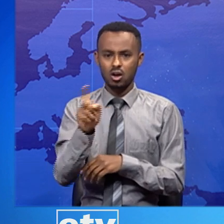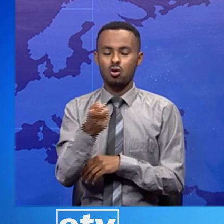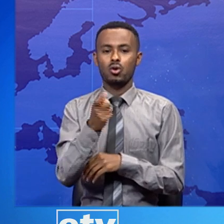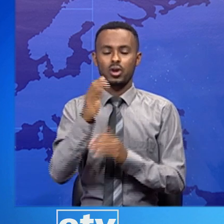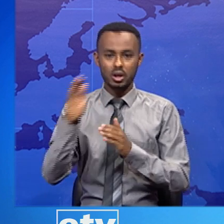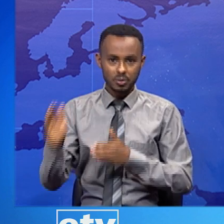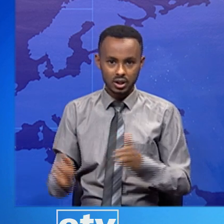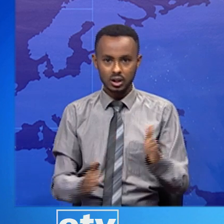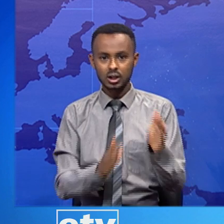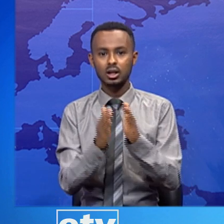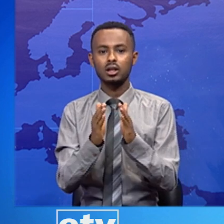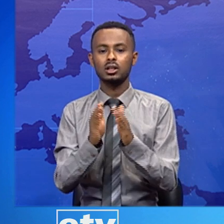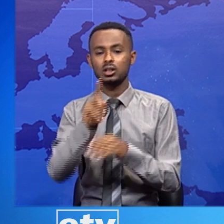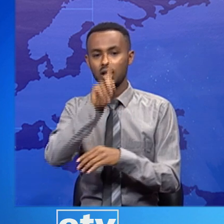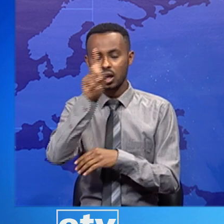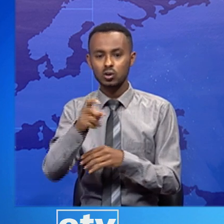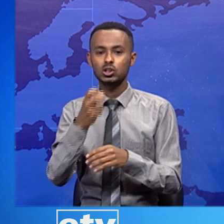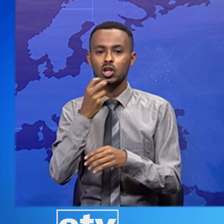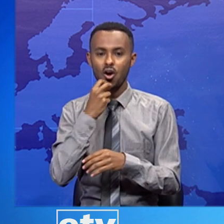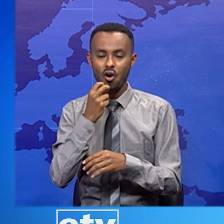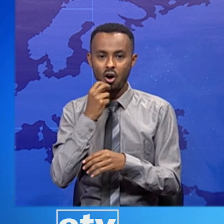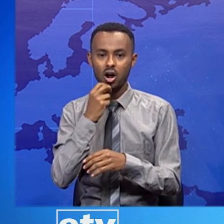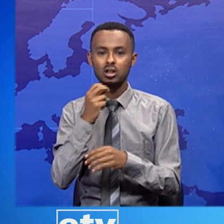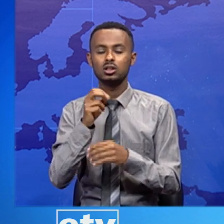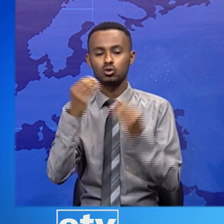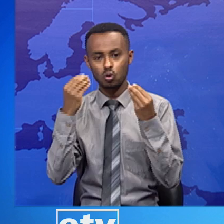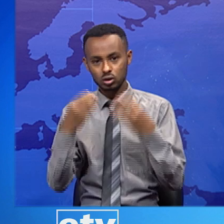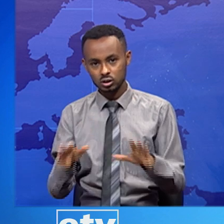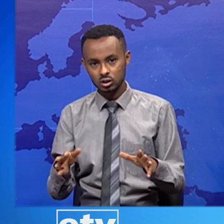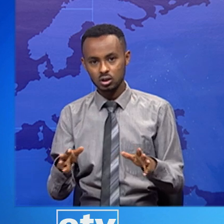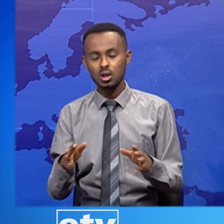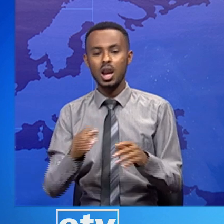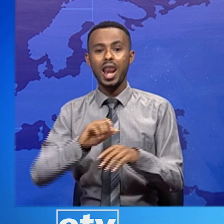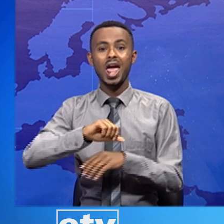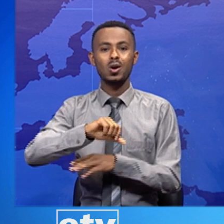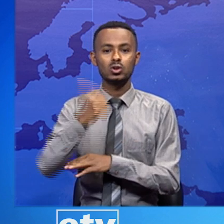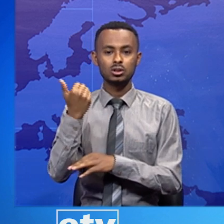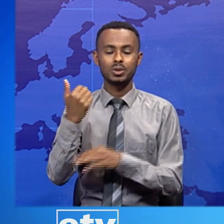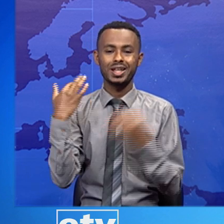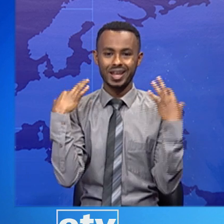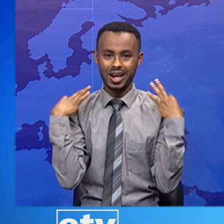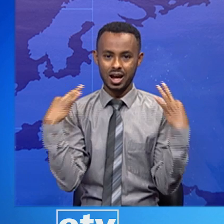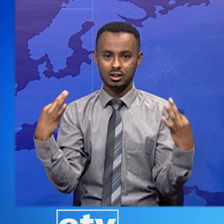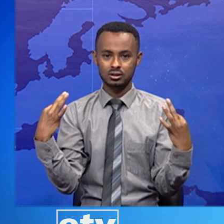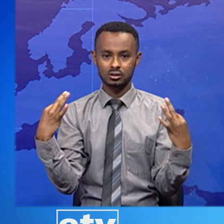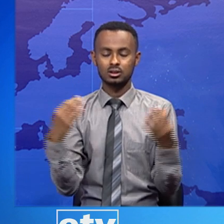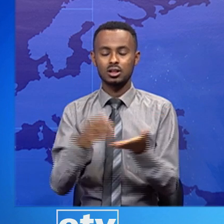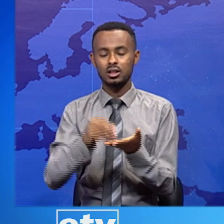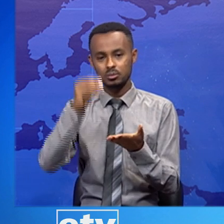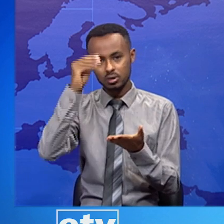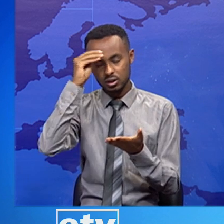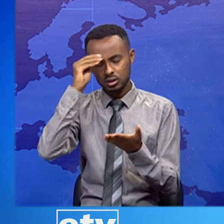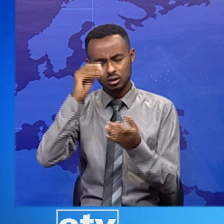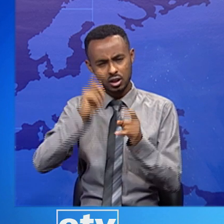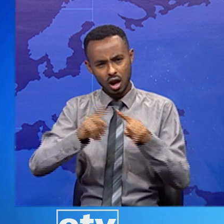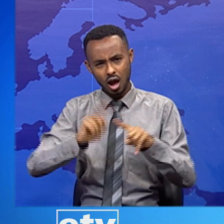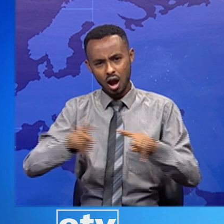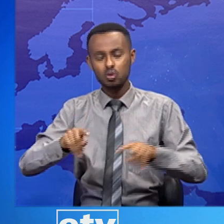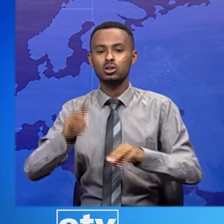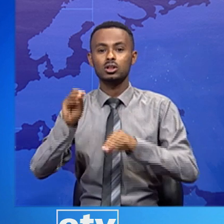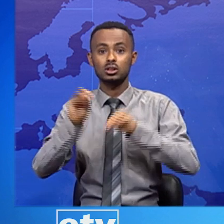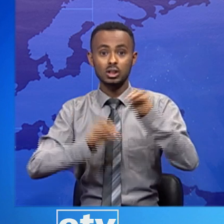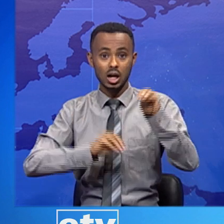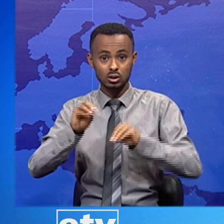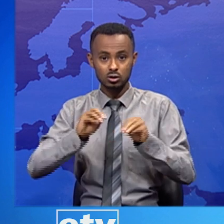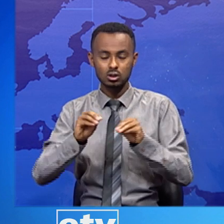መንገድ የመንገድ የውሃ ሽቶቶች ሌሎችም የትምህርት ወዘተ